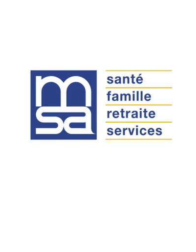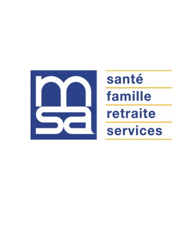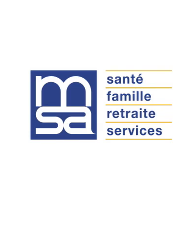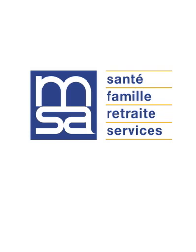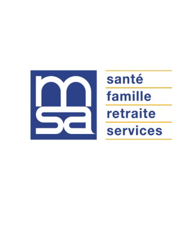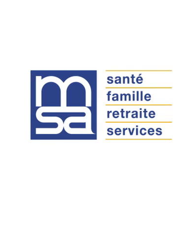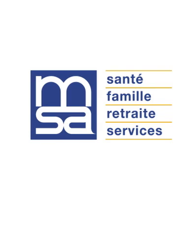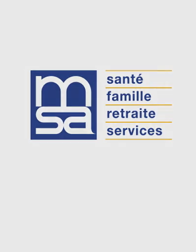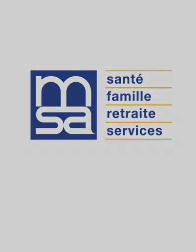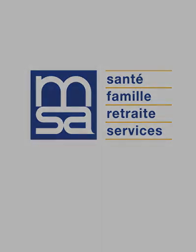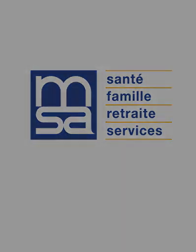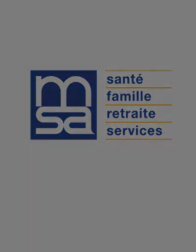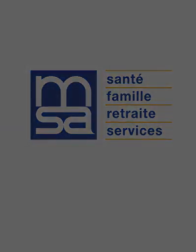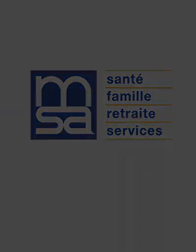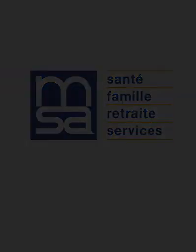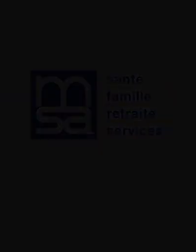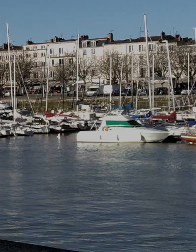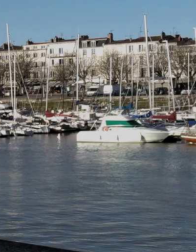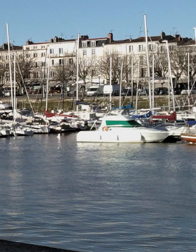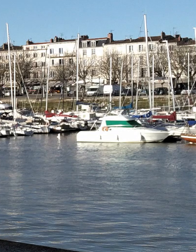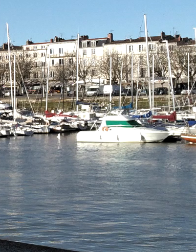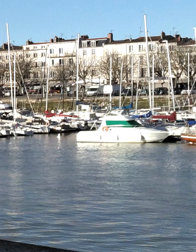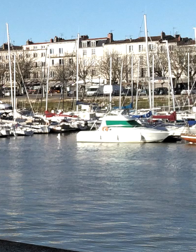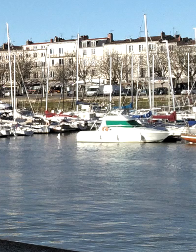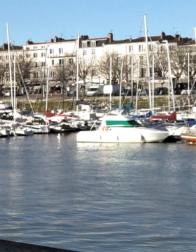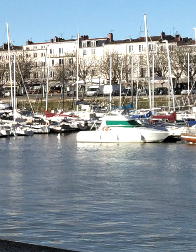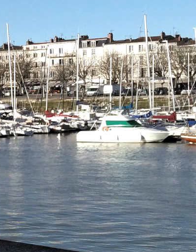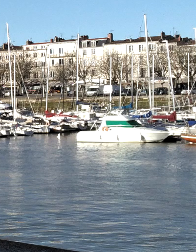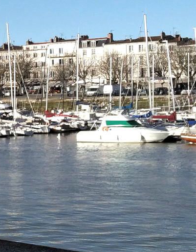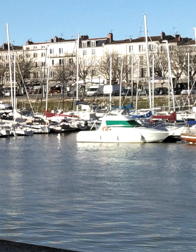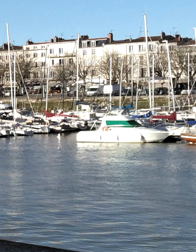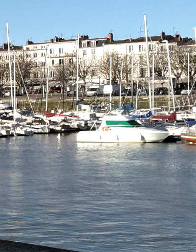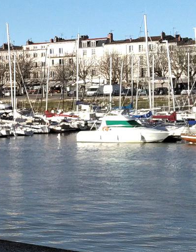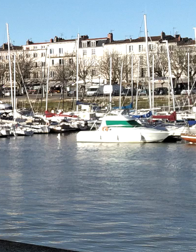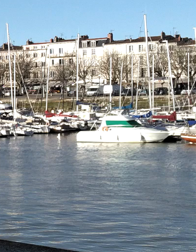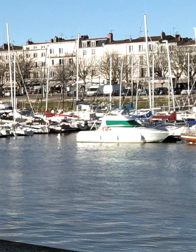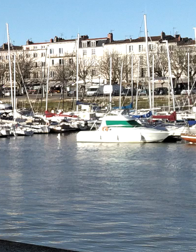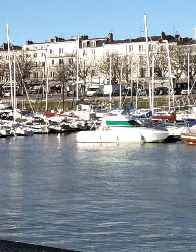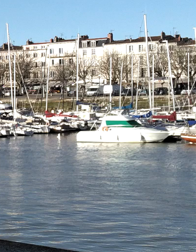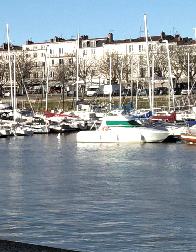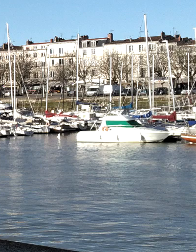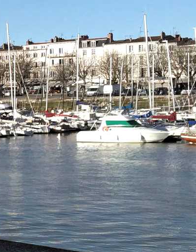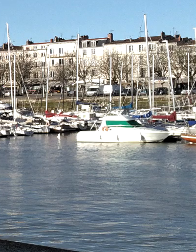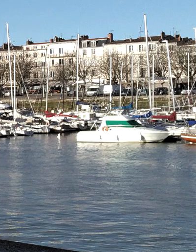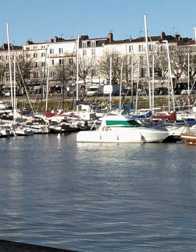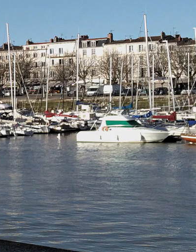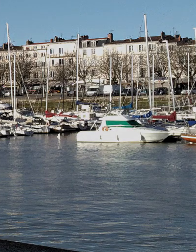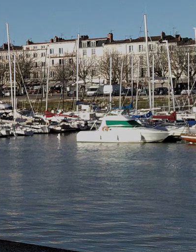Good evening. Platine Web. 24 heures sur 24.